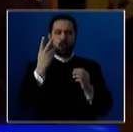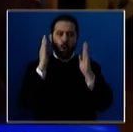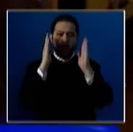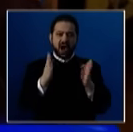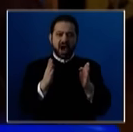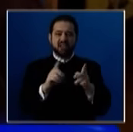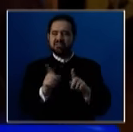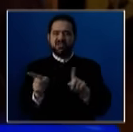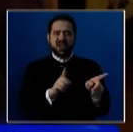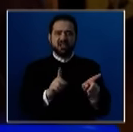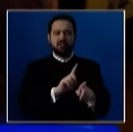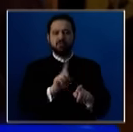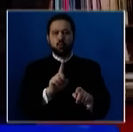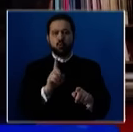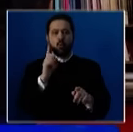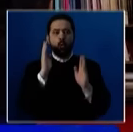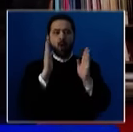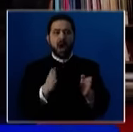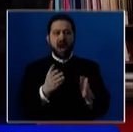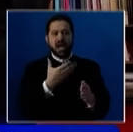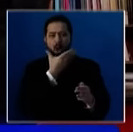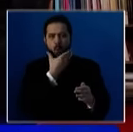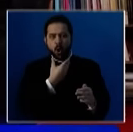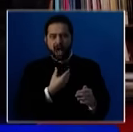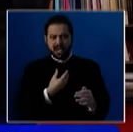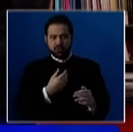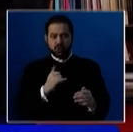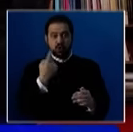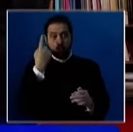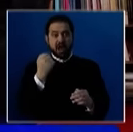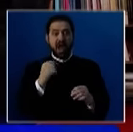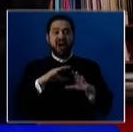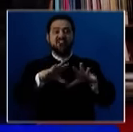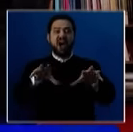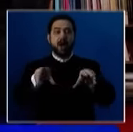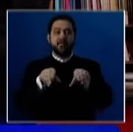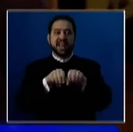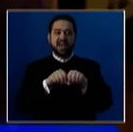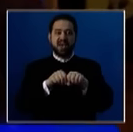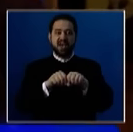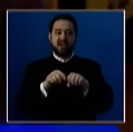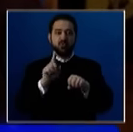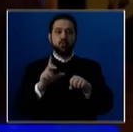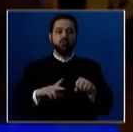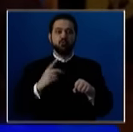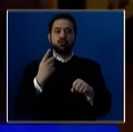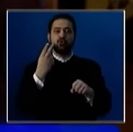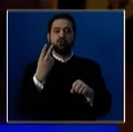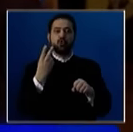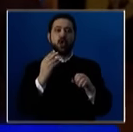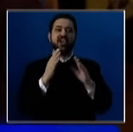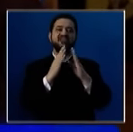diferite, cu calea monahismului și cea a căsniciei. Nu sunt doi versanți, așa